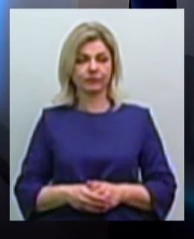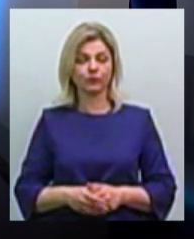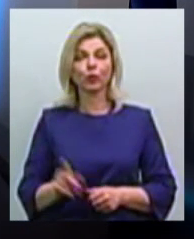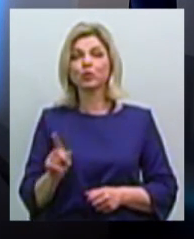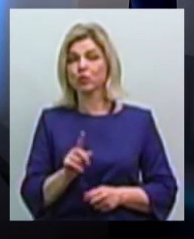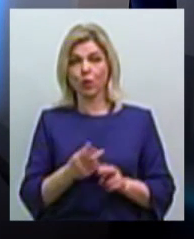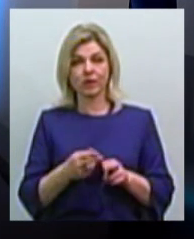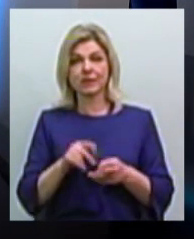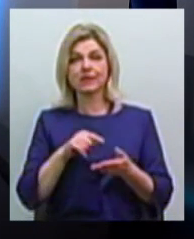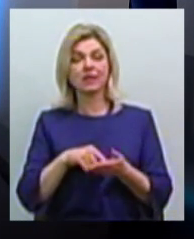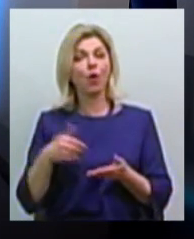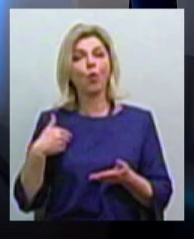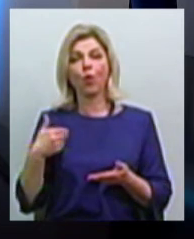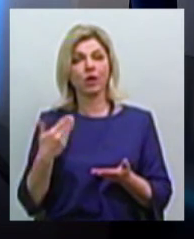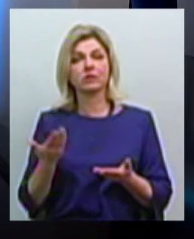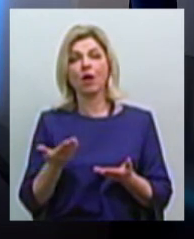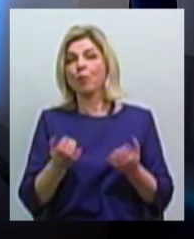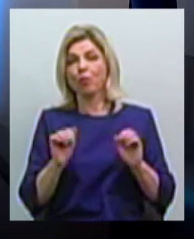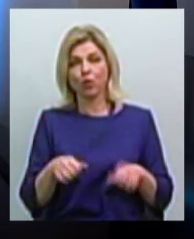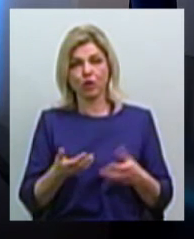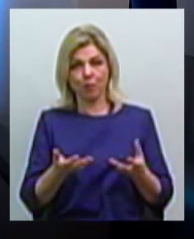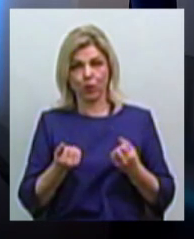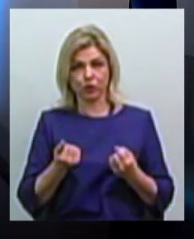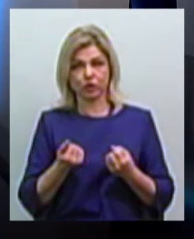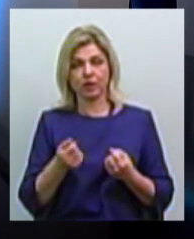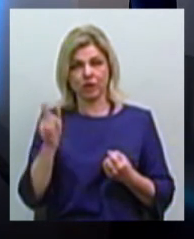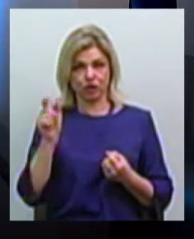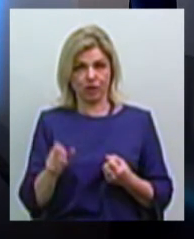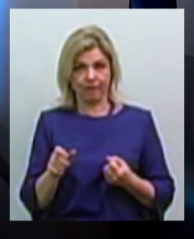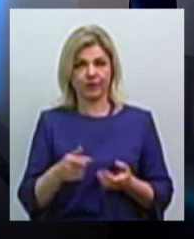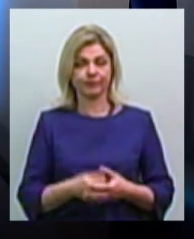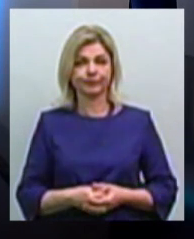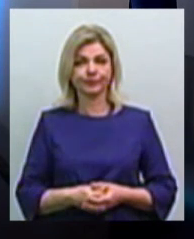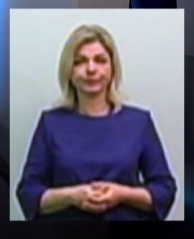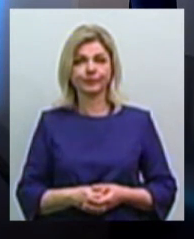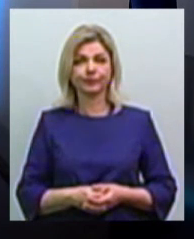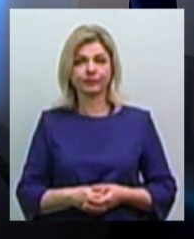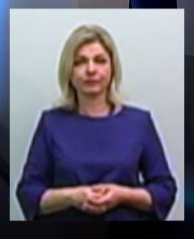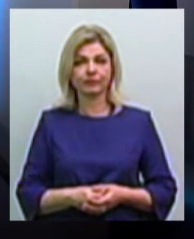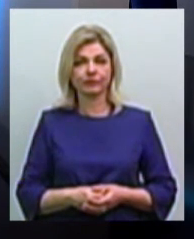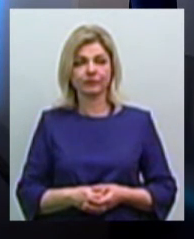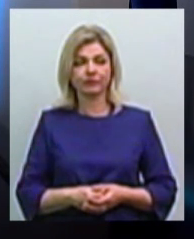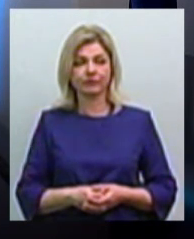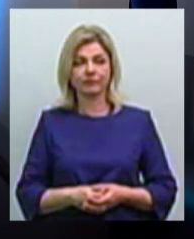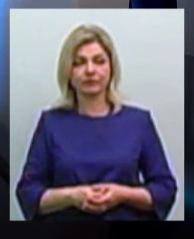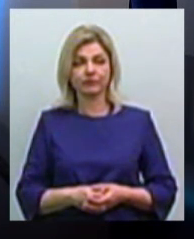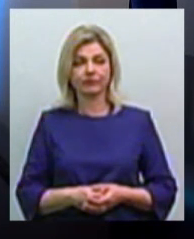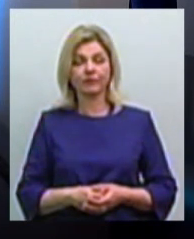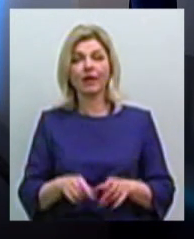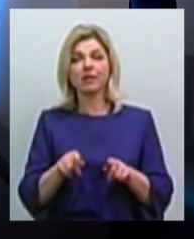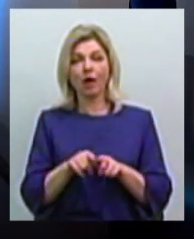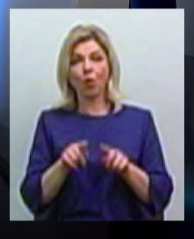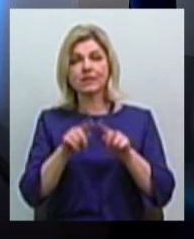сертифікат, яку користь від нього може отримати сам володар цього сертифікату? Насамперед, даний